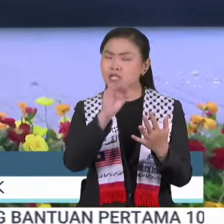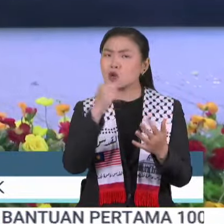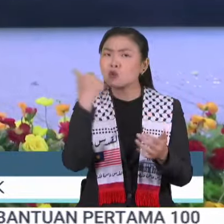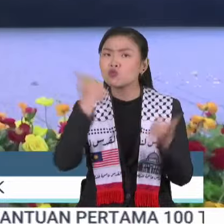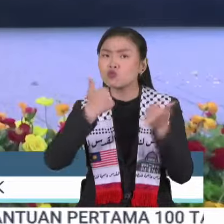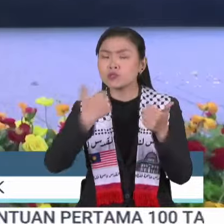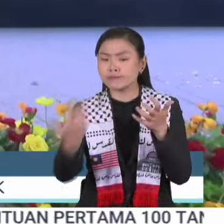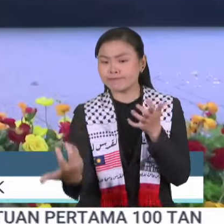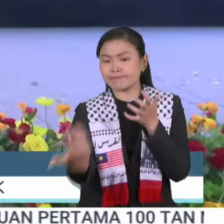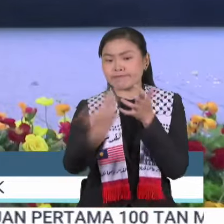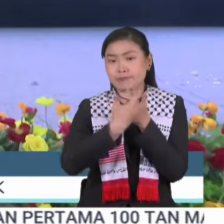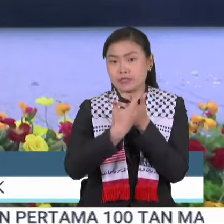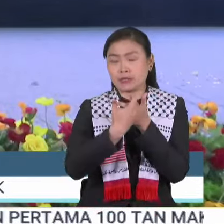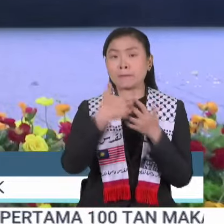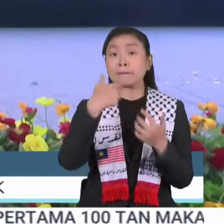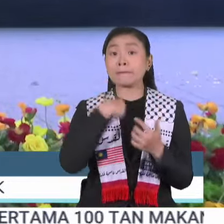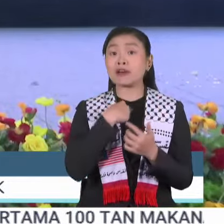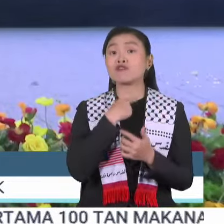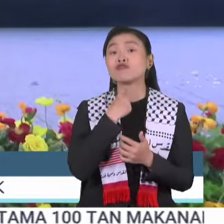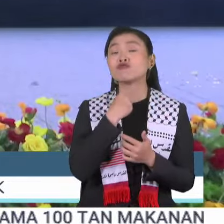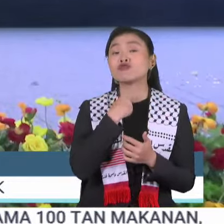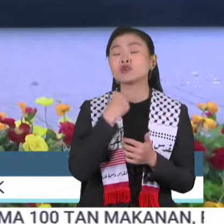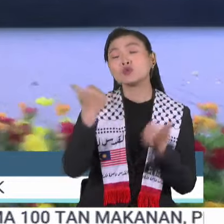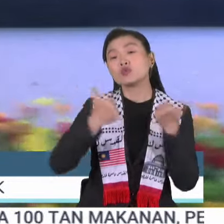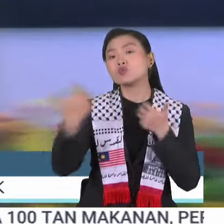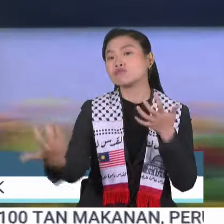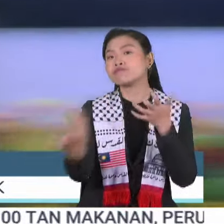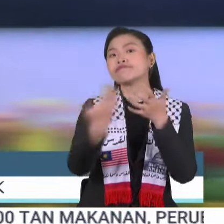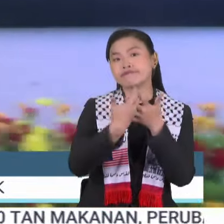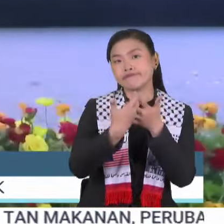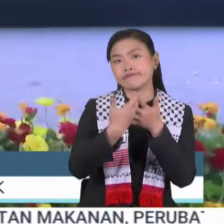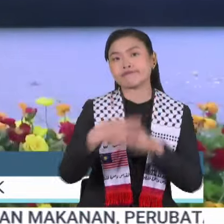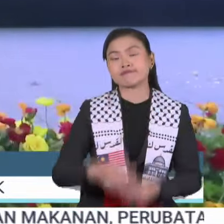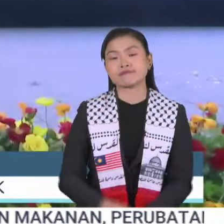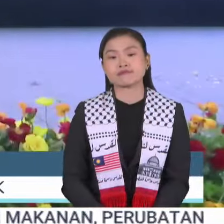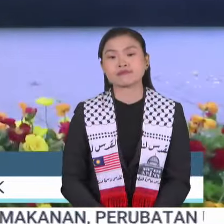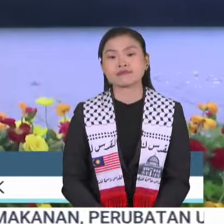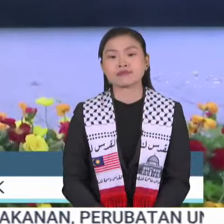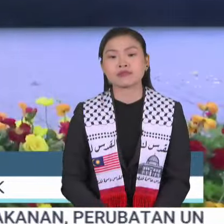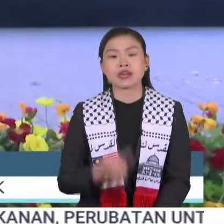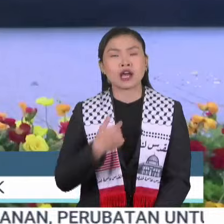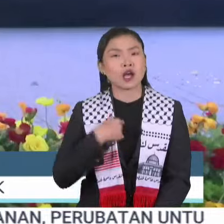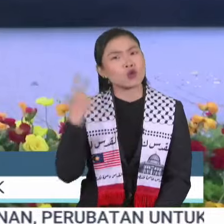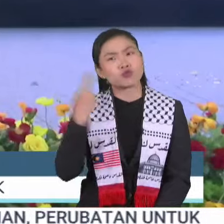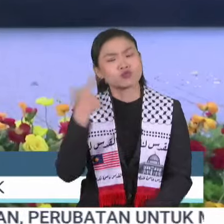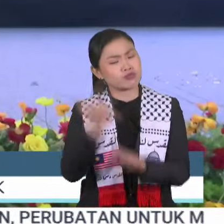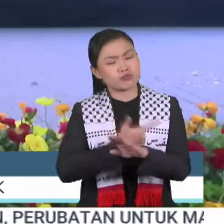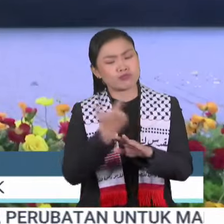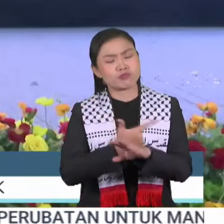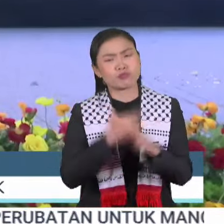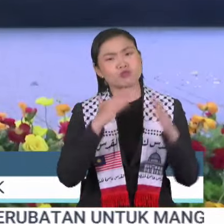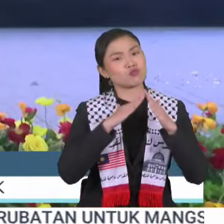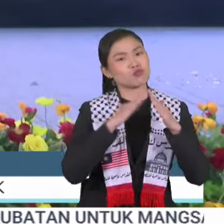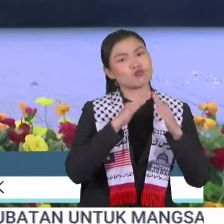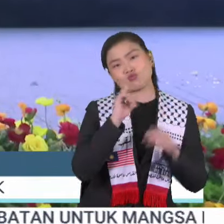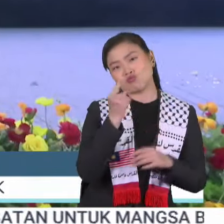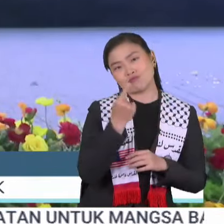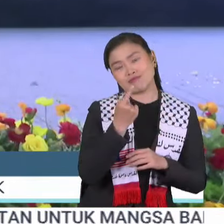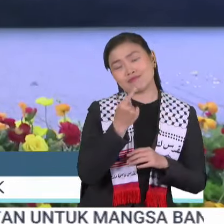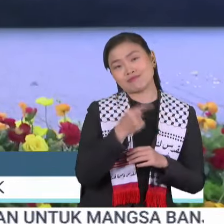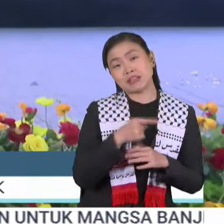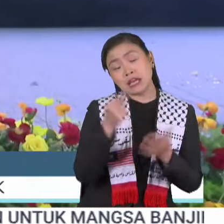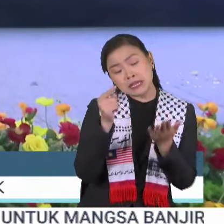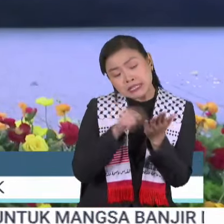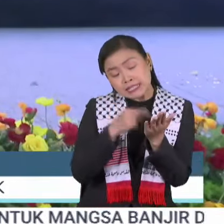sesuai dengan tone saya lah. Macam itulah. Saya selalu latihan di rumah je. Kadang-kadang saya